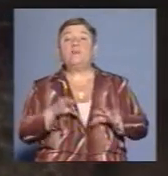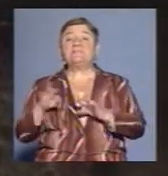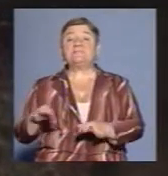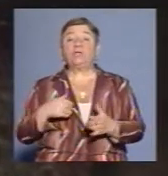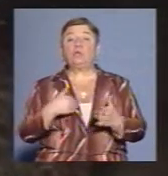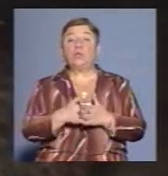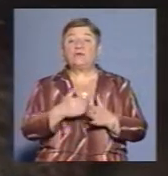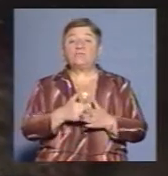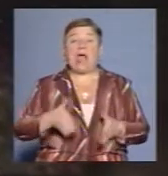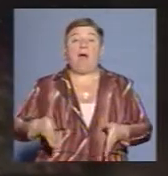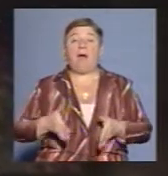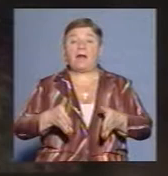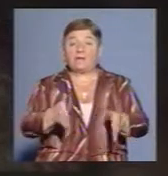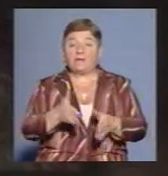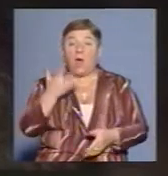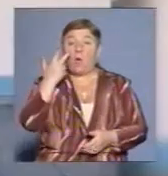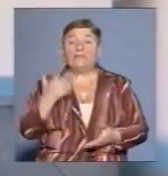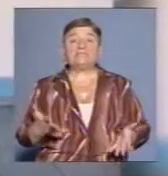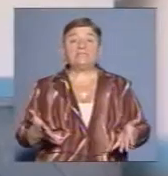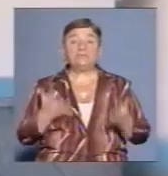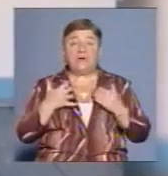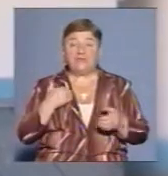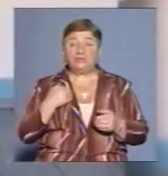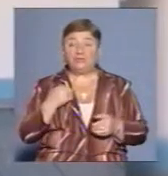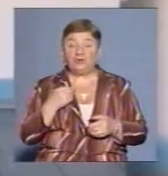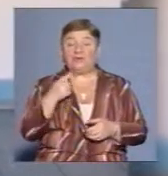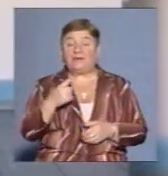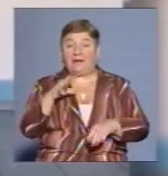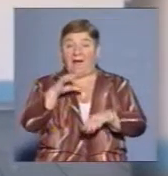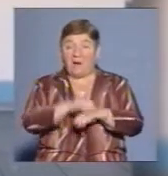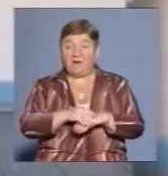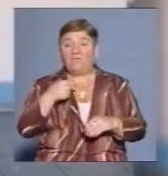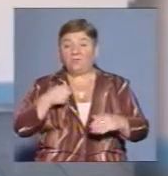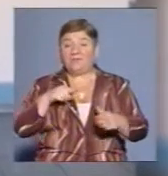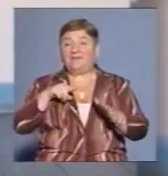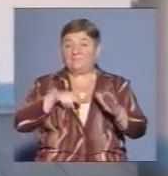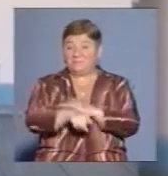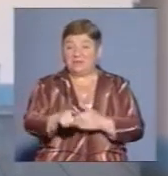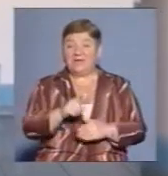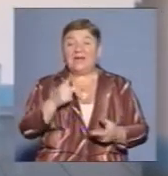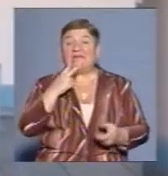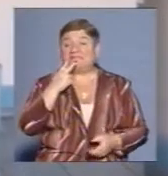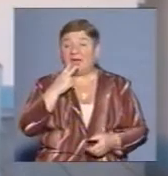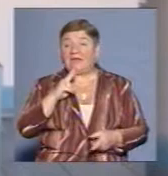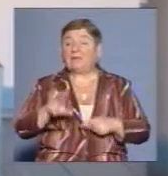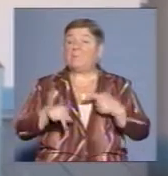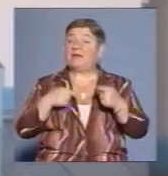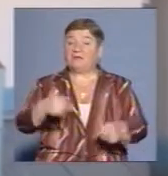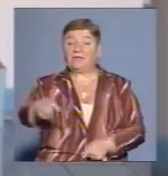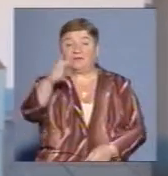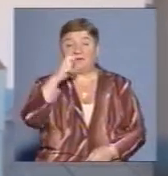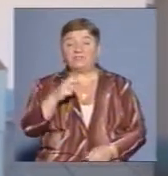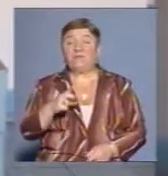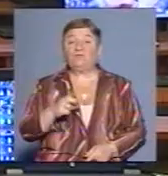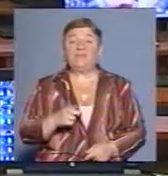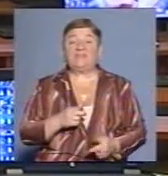через водний канал Ботер. Коли зрозуміли, що їх викрили, покинули свій товар та втекли. Сигарети передадуть співробітникам Державної фіскальної